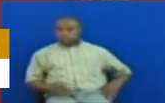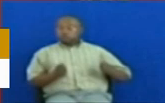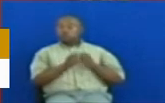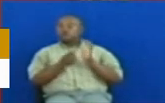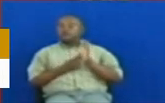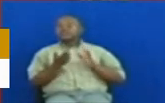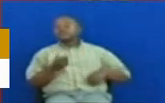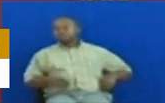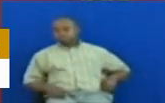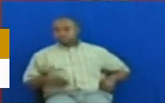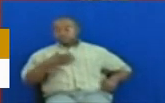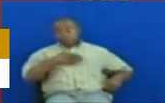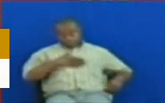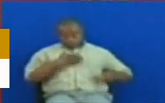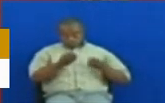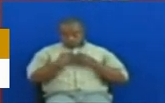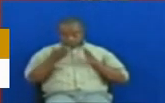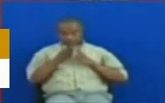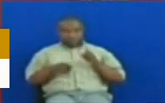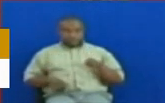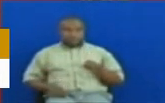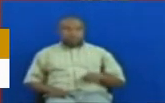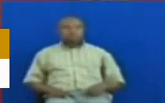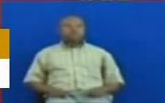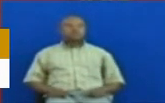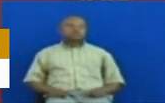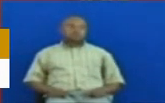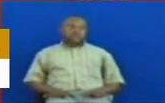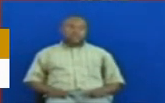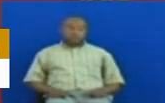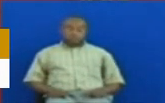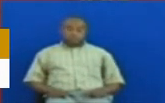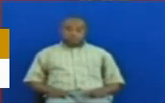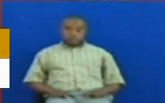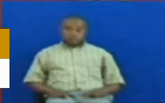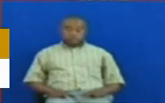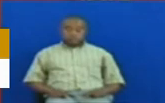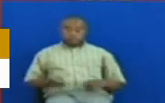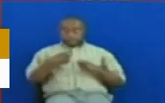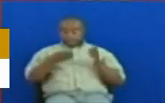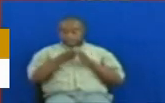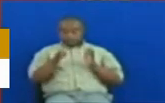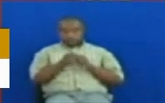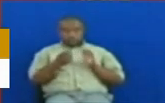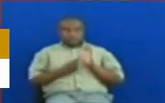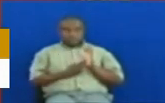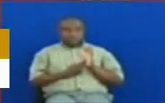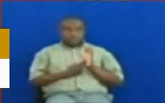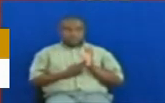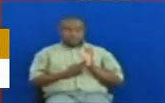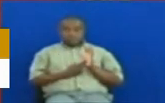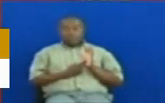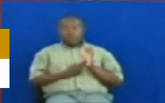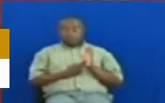Nashukuru kwa nafasi Mheshimiwa Mwenyekiti. Mheshimiwa Mwenyekiti, kwenye kifungu hiki cha 16, kifungu kidogo